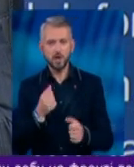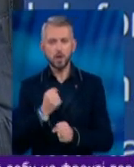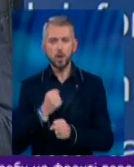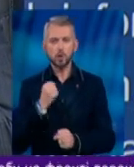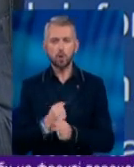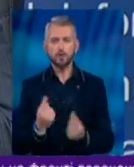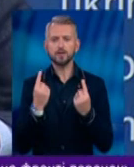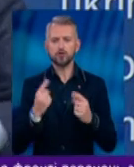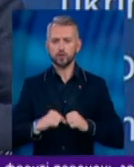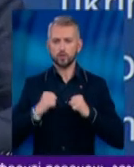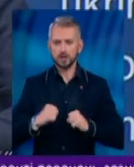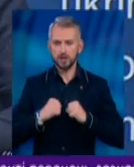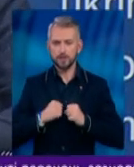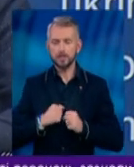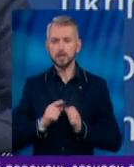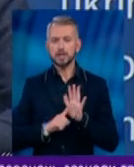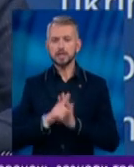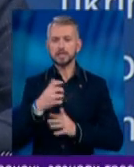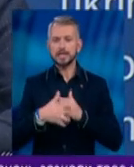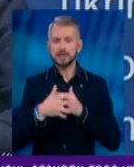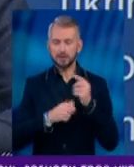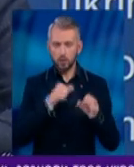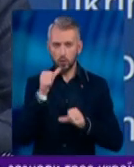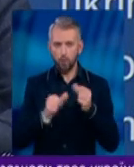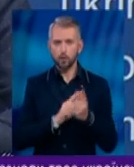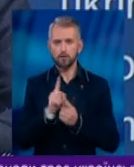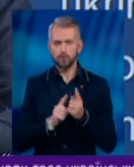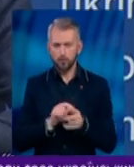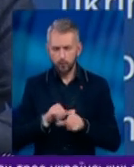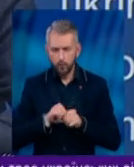роблять значні зусилля. З середини року реформа піде